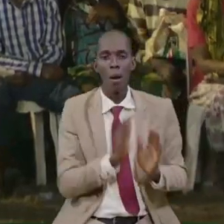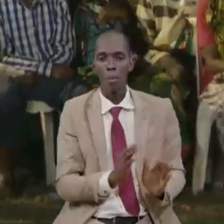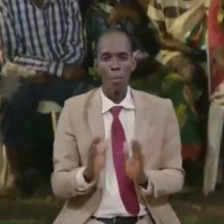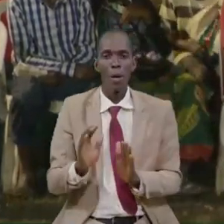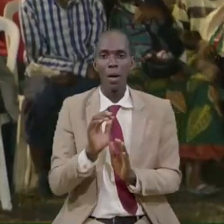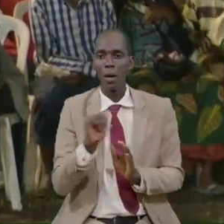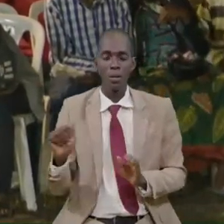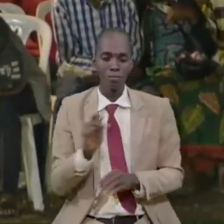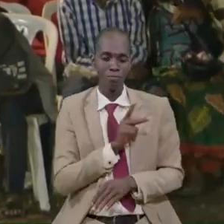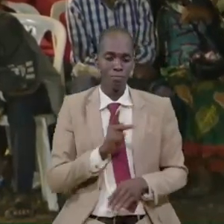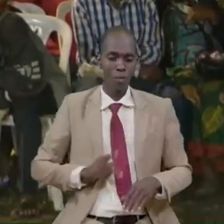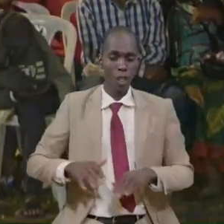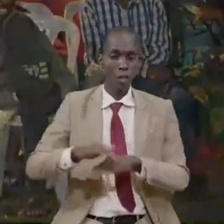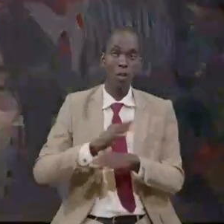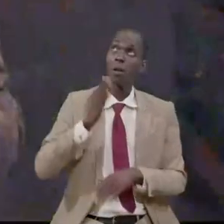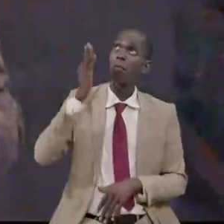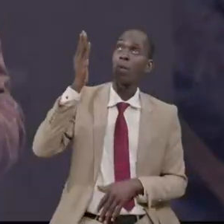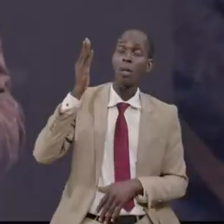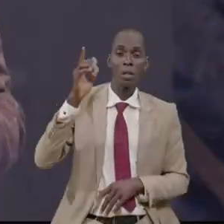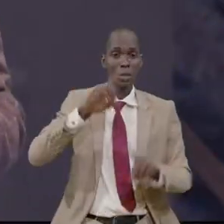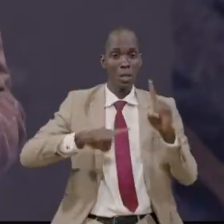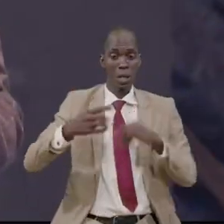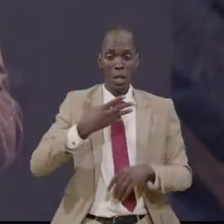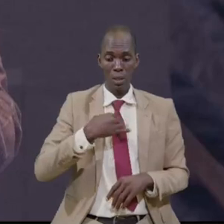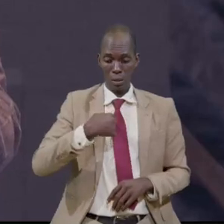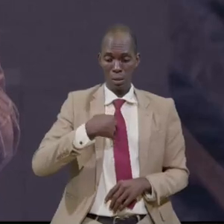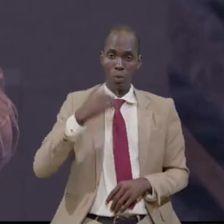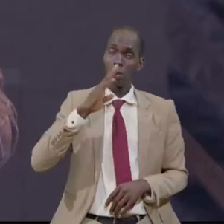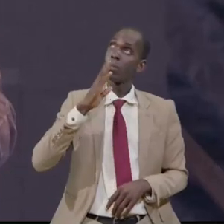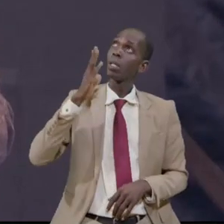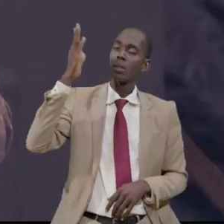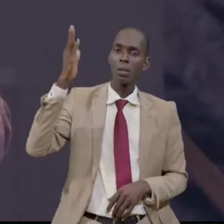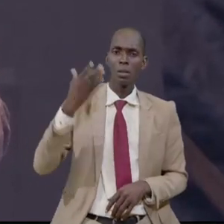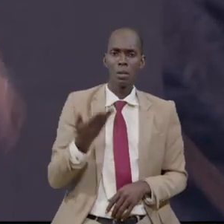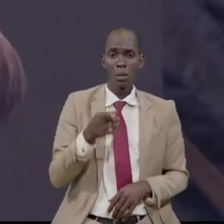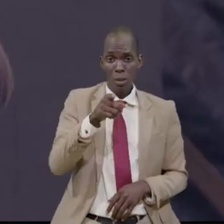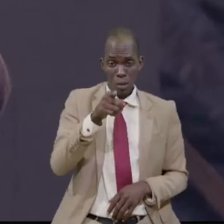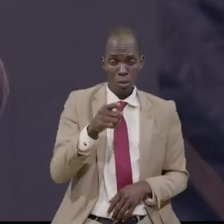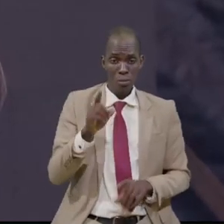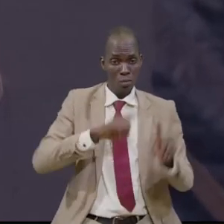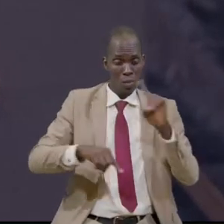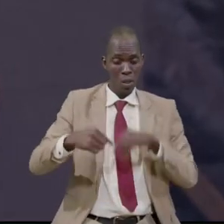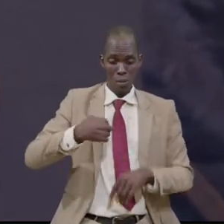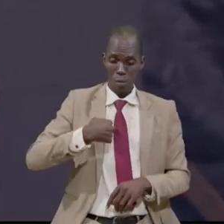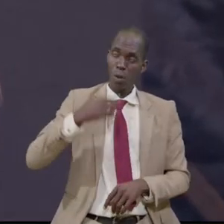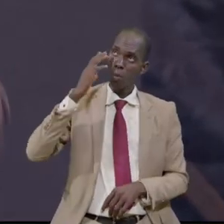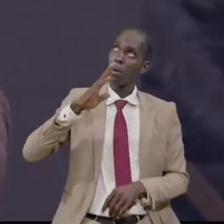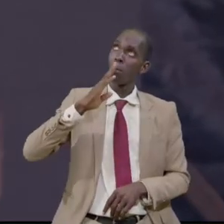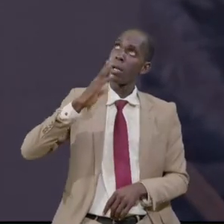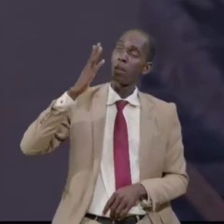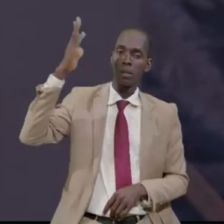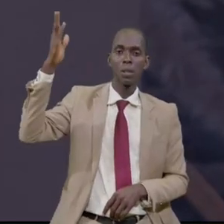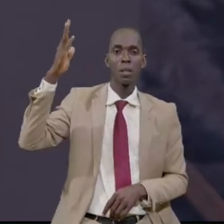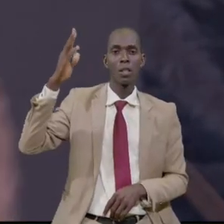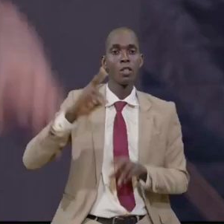royaume et je serai là et je serai là pas de